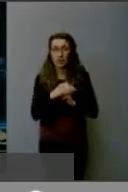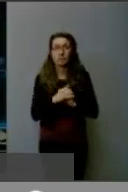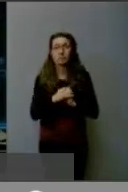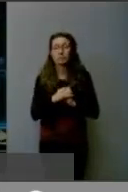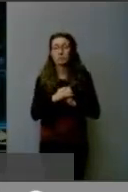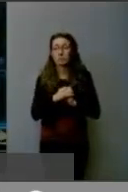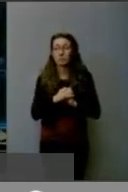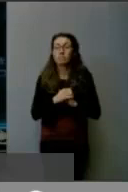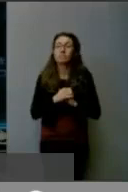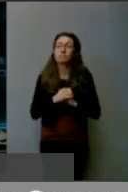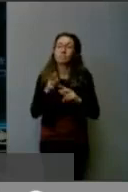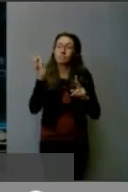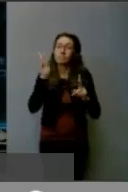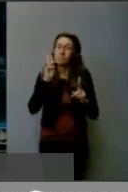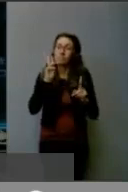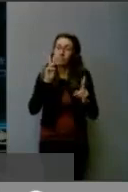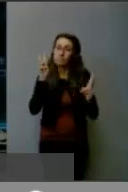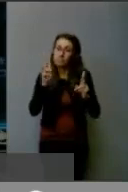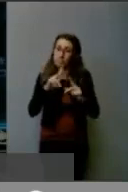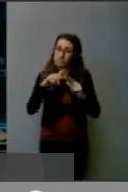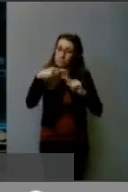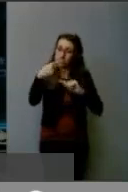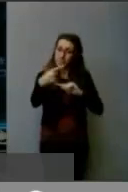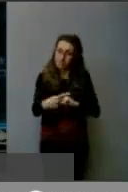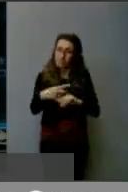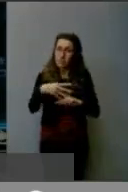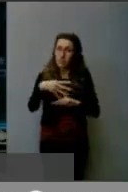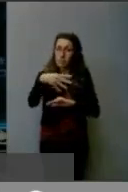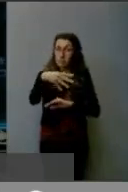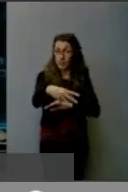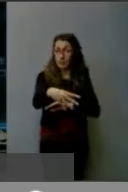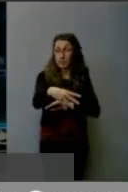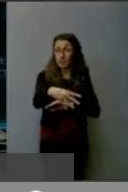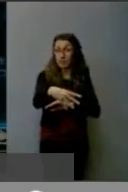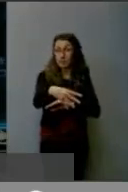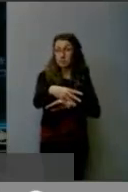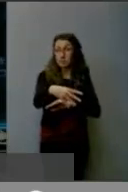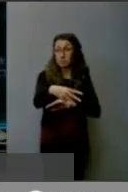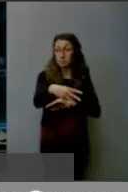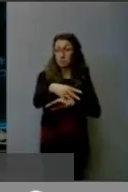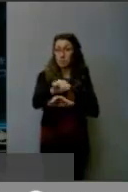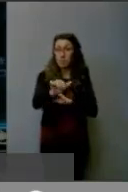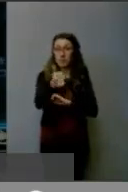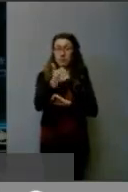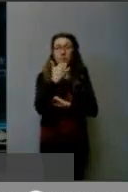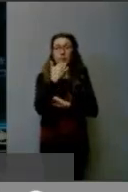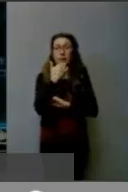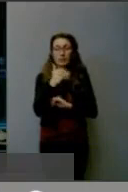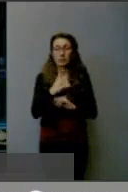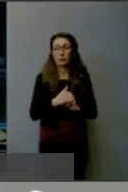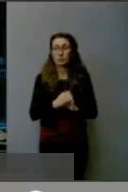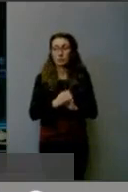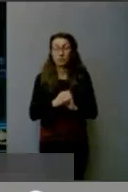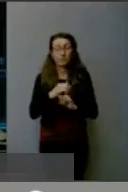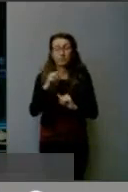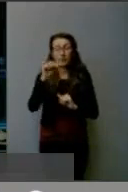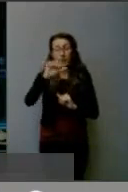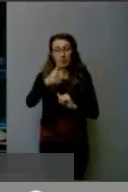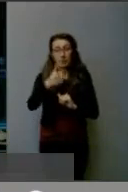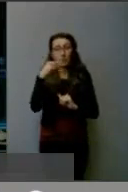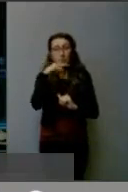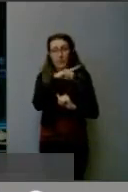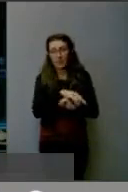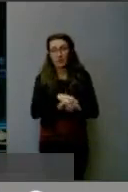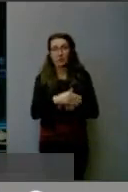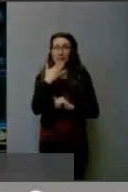2022. Ci aggiorniamo i lavori al Consiglio Comunale previsto in calendario al 1 di marzo. Grazie per la